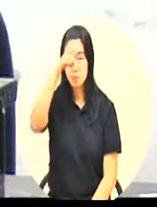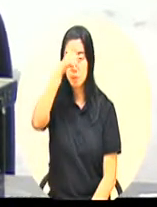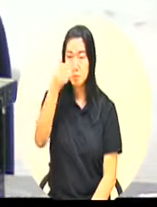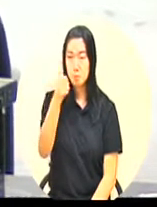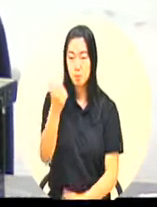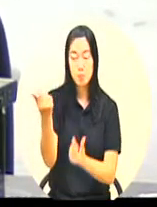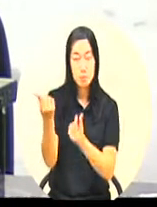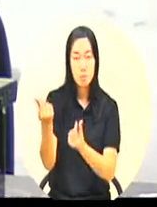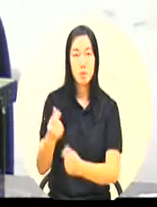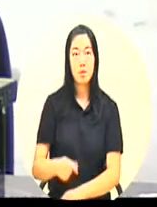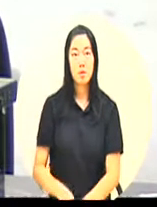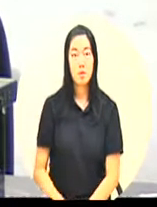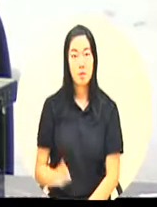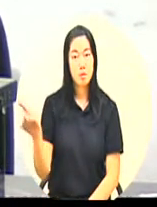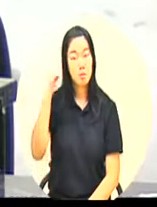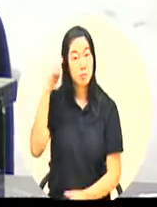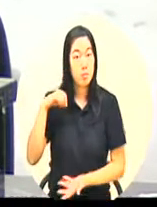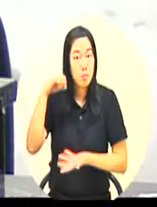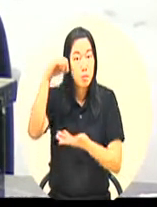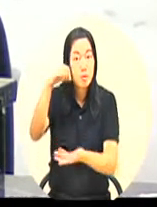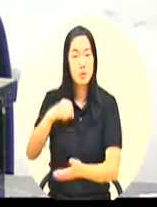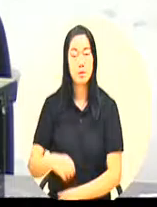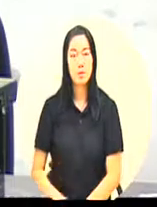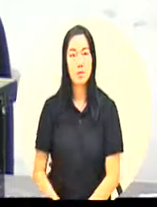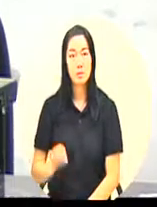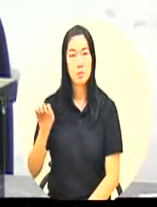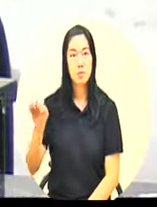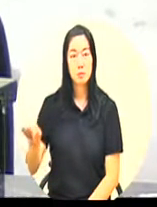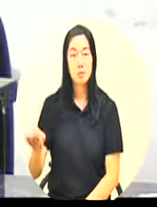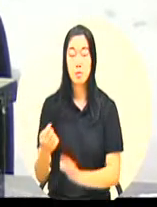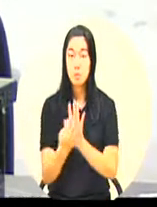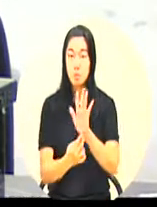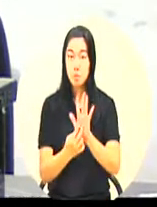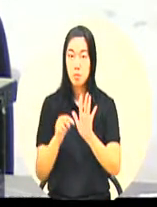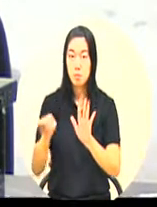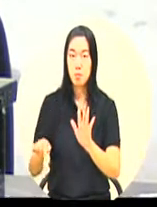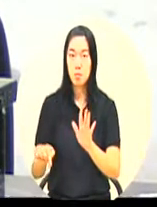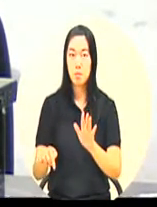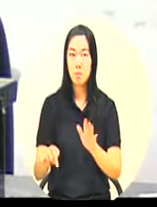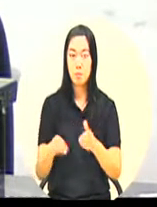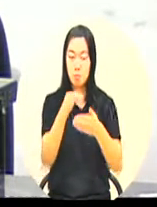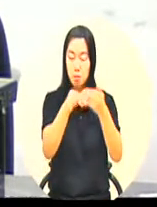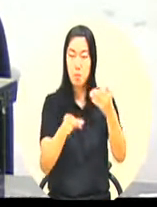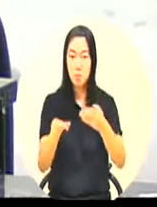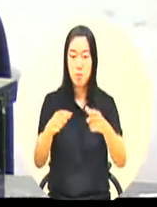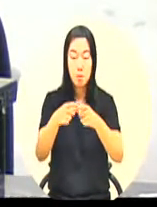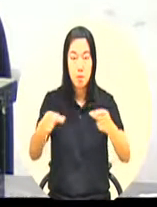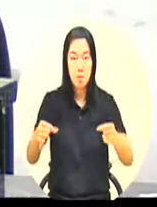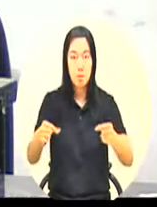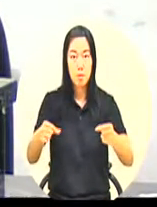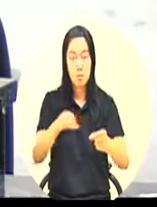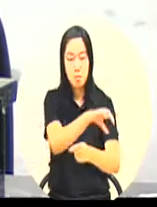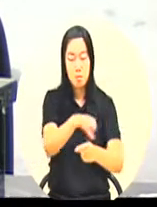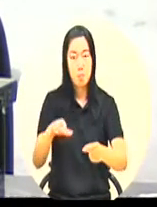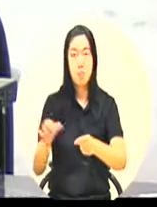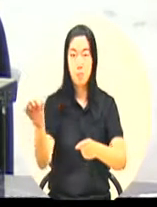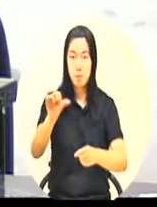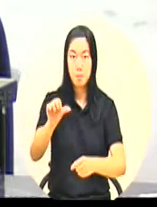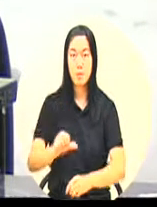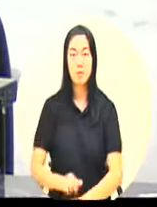等议员提出的这个部分，他们的版本是规范了日本福岛五个县的部分。好，那